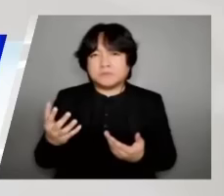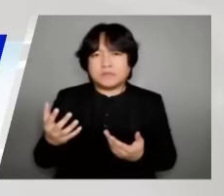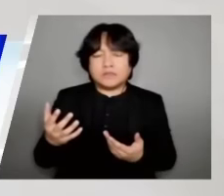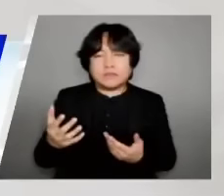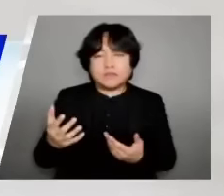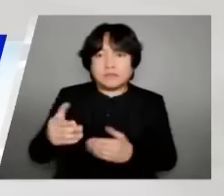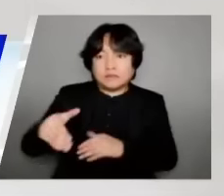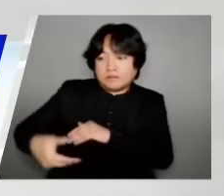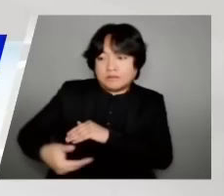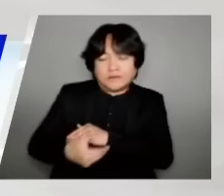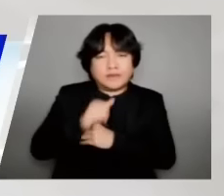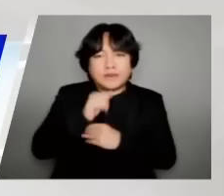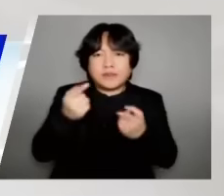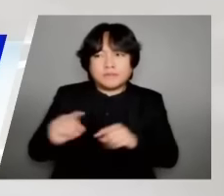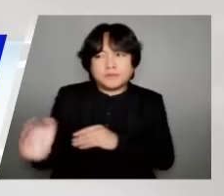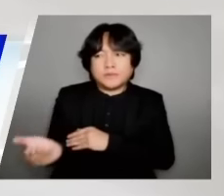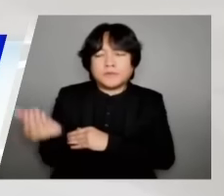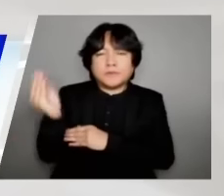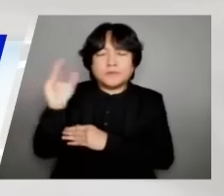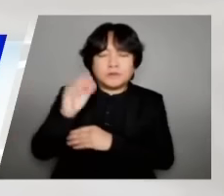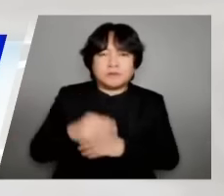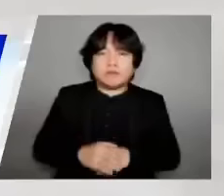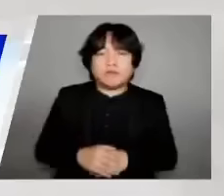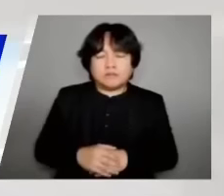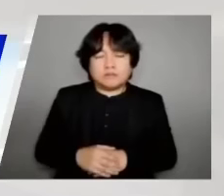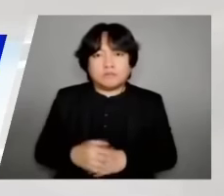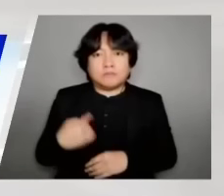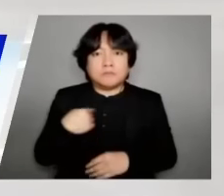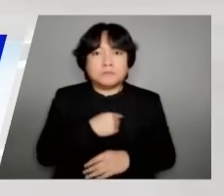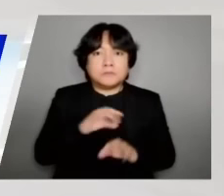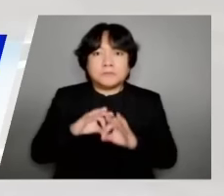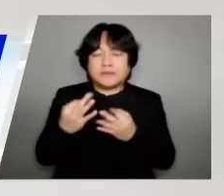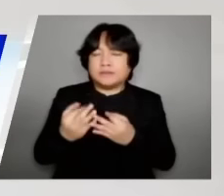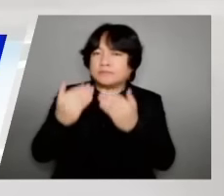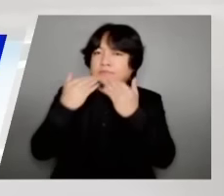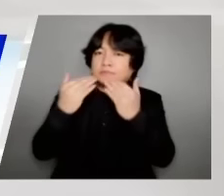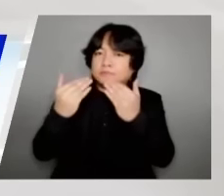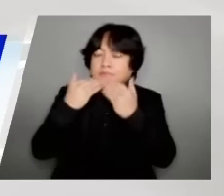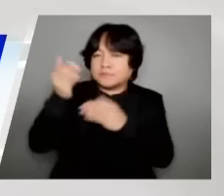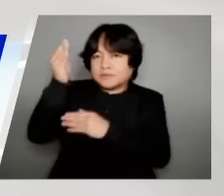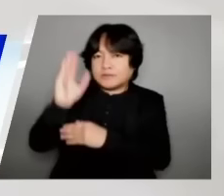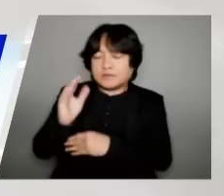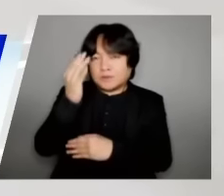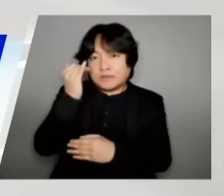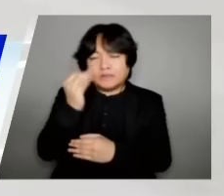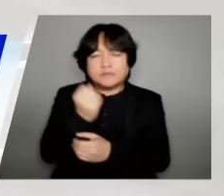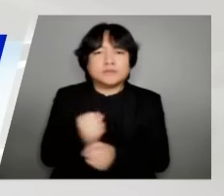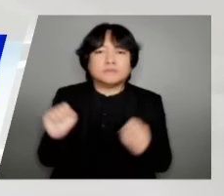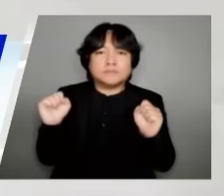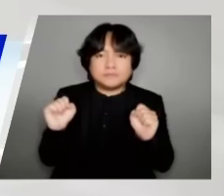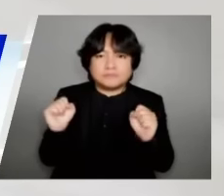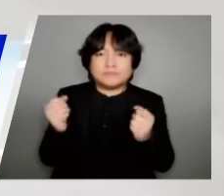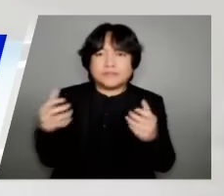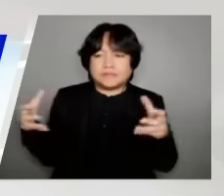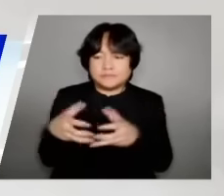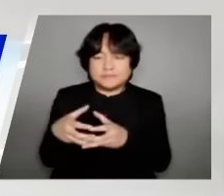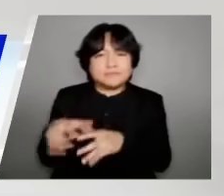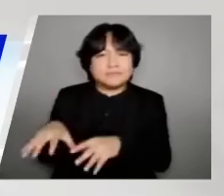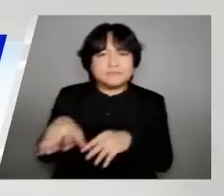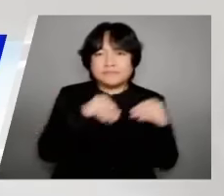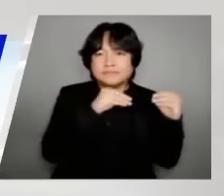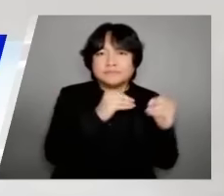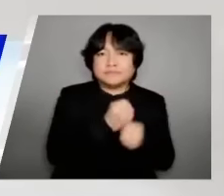po kami dito, ubos ang pamilya namin po. Pasalamat po kami sa Panginoon, gawa po ng bupa po ang pamilya namin. Wasak